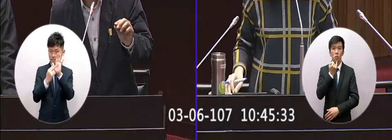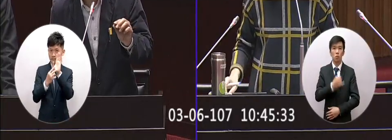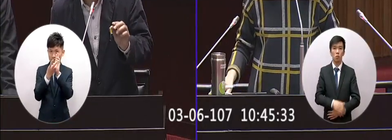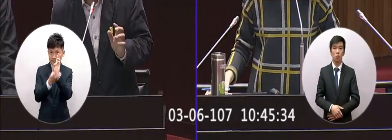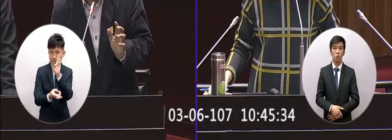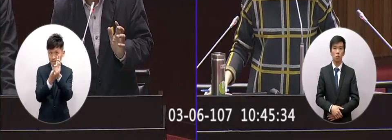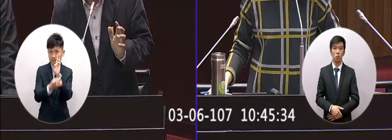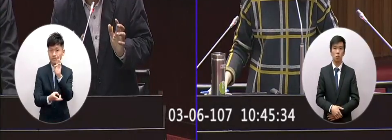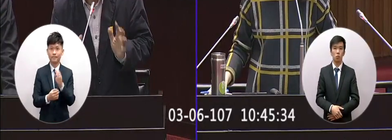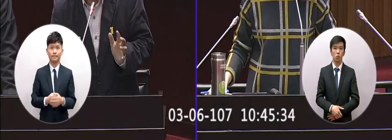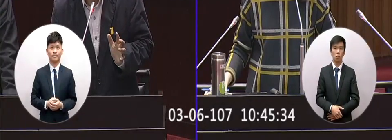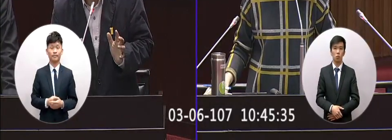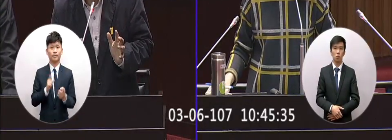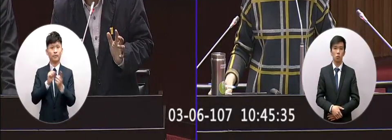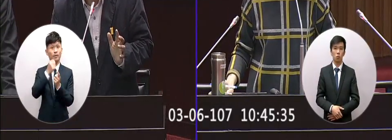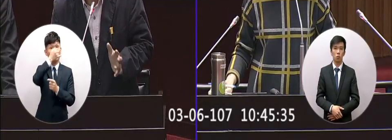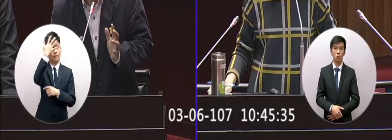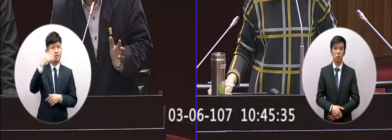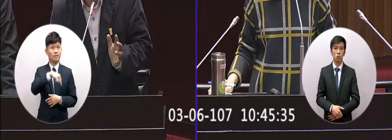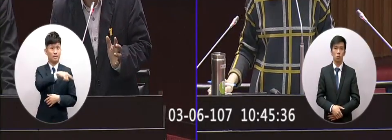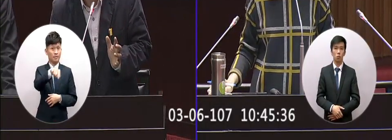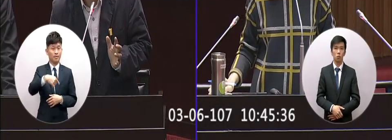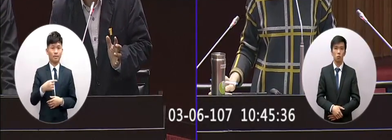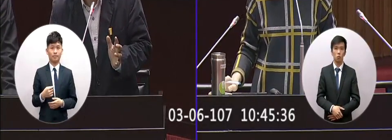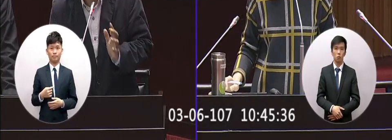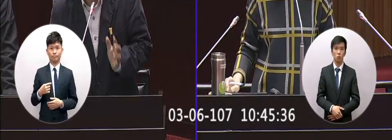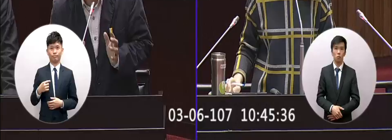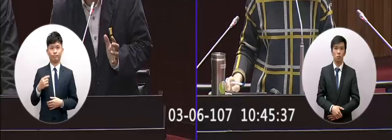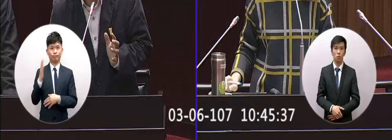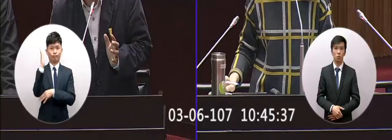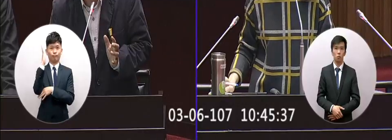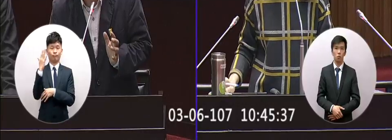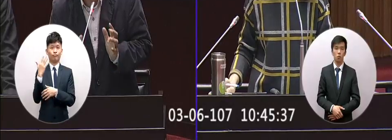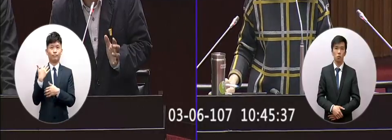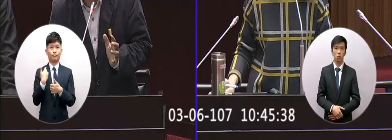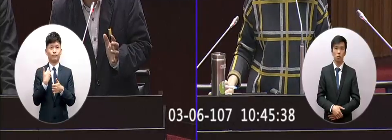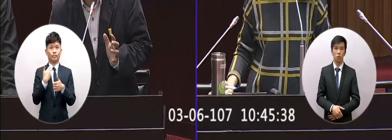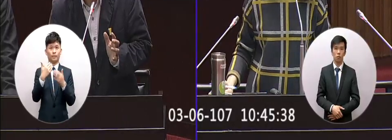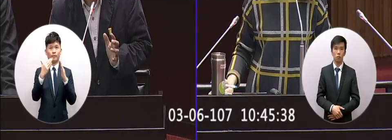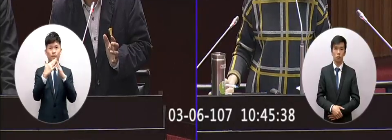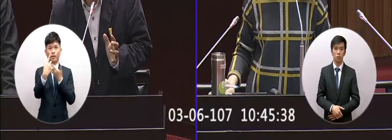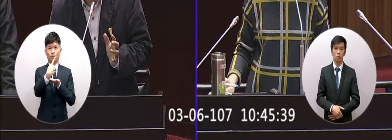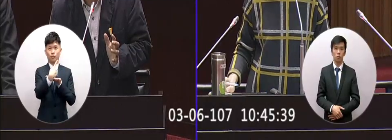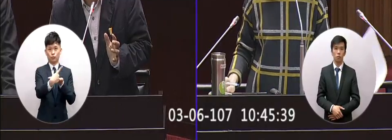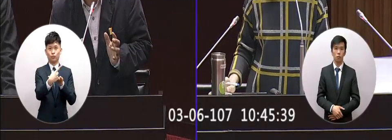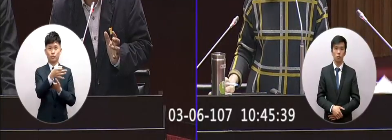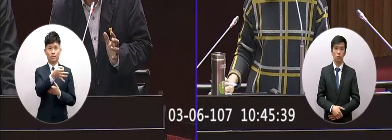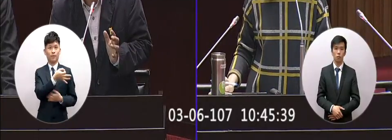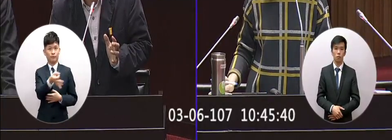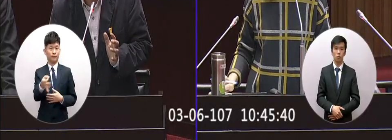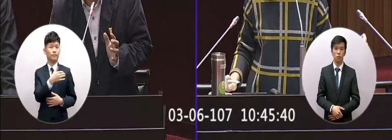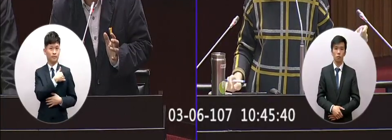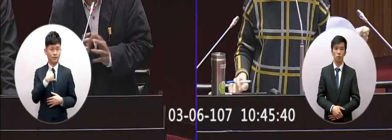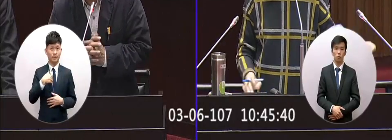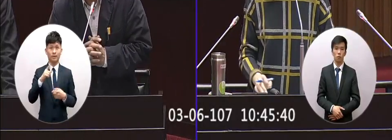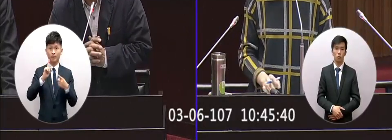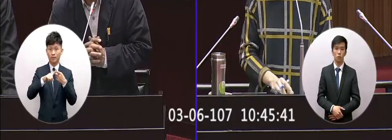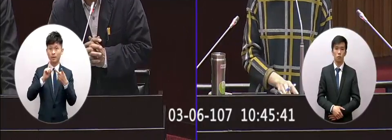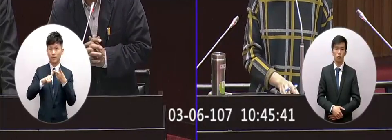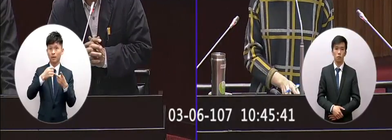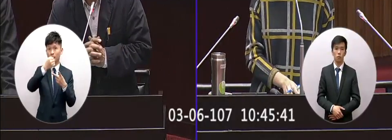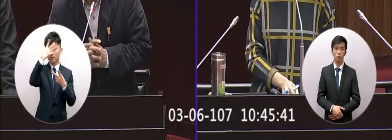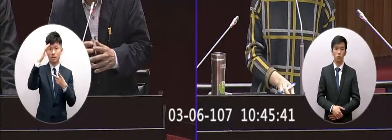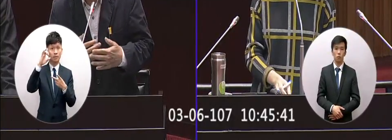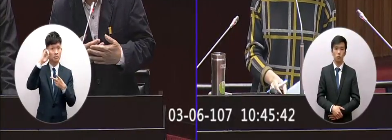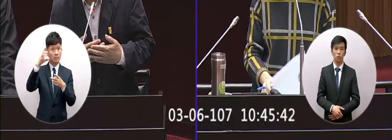下，哦，其实对青年人我们一方面提供他可以负担得起的住宅，另外一方面对青年的创业青创